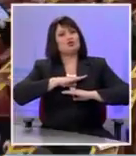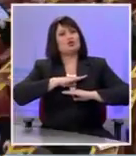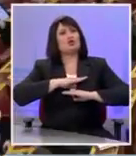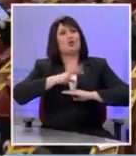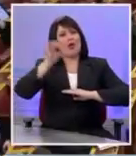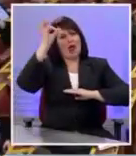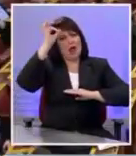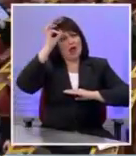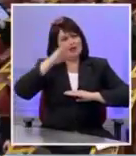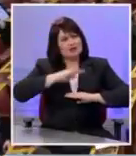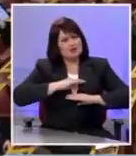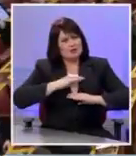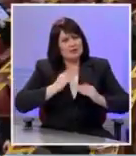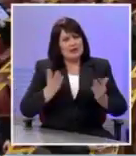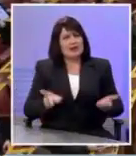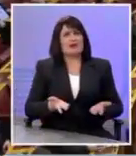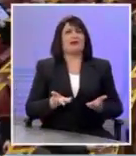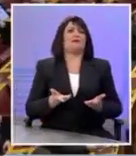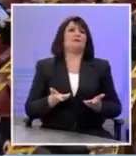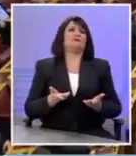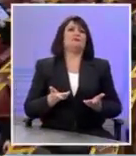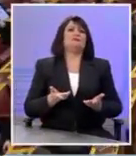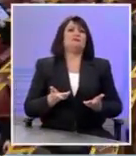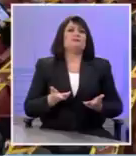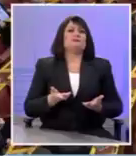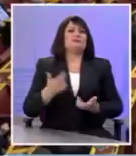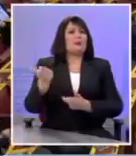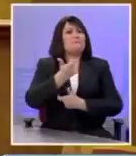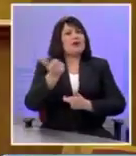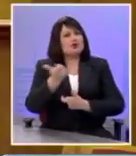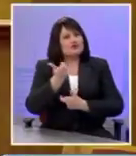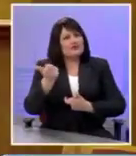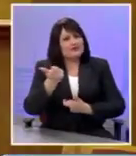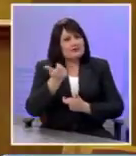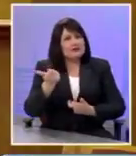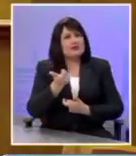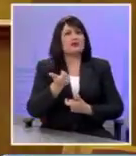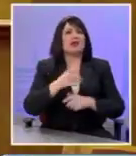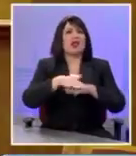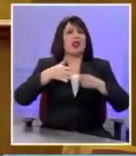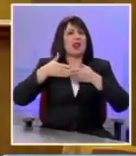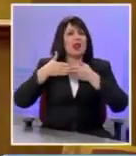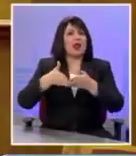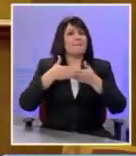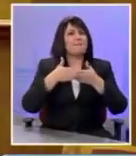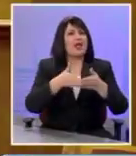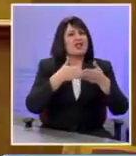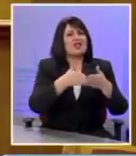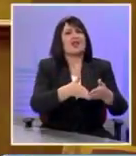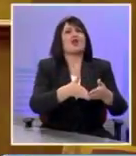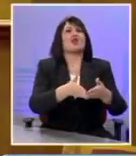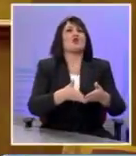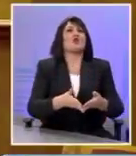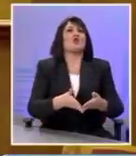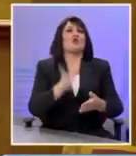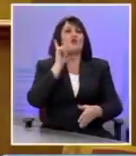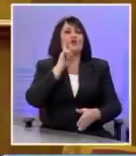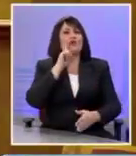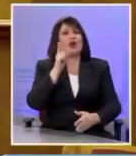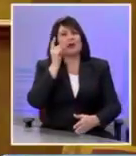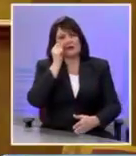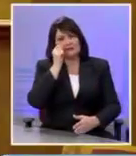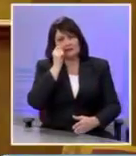σωμάτων ασφαλείας, στην αστυνομία, την πυροσβεστική, το λιμενικό, στους γυναίκες και στους